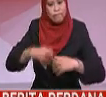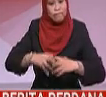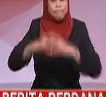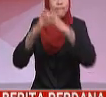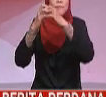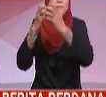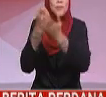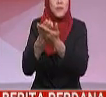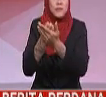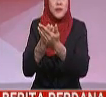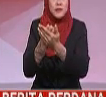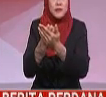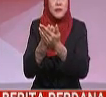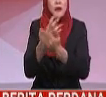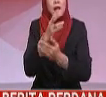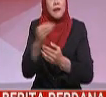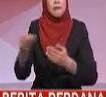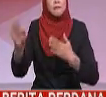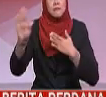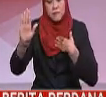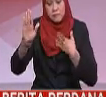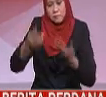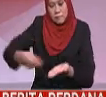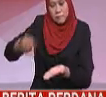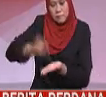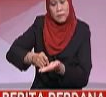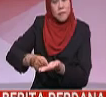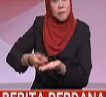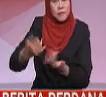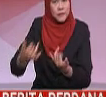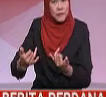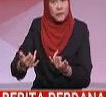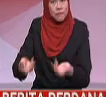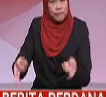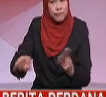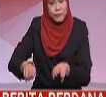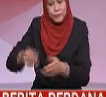melaksanakan aku janji, iaitu manifesto yang telah kami